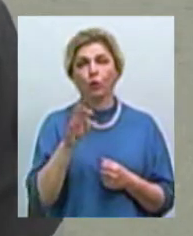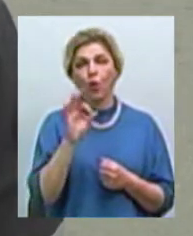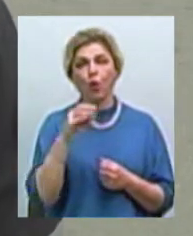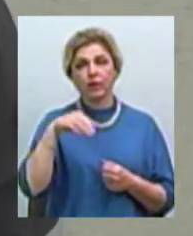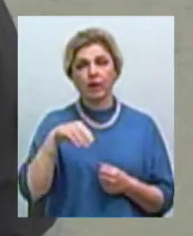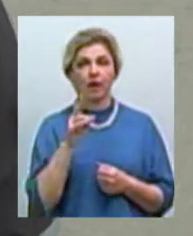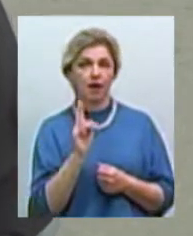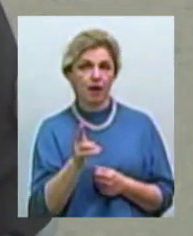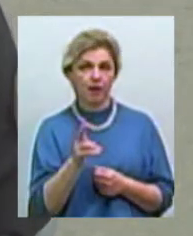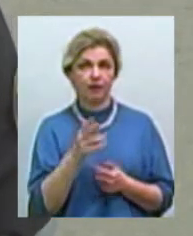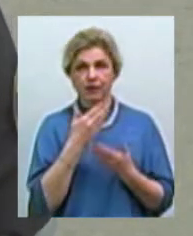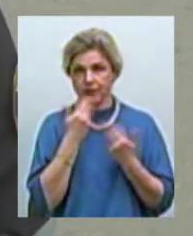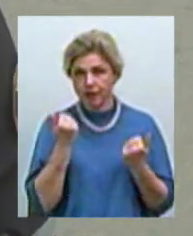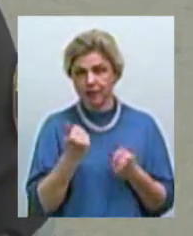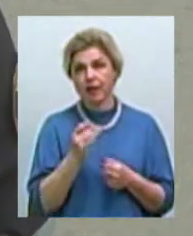технічного огляду.